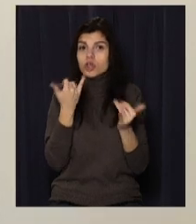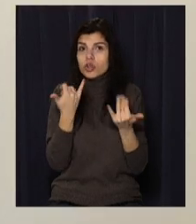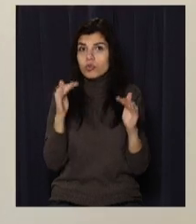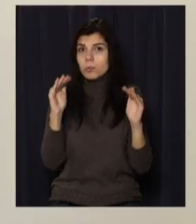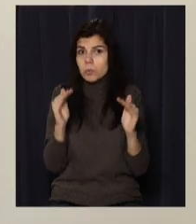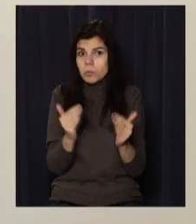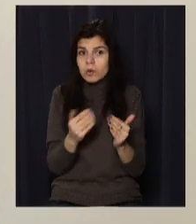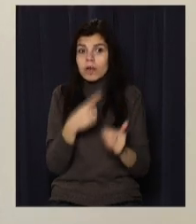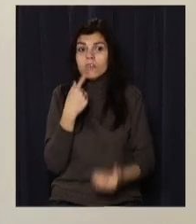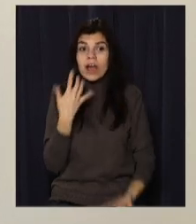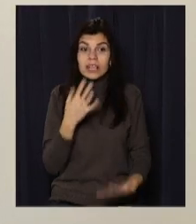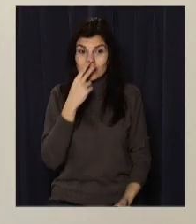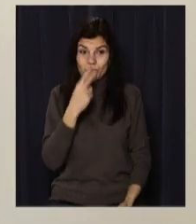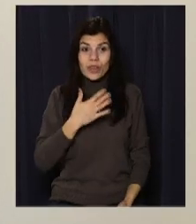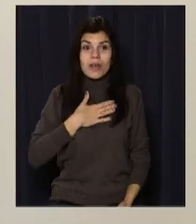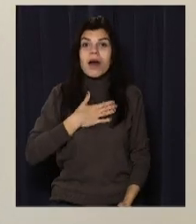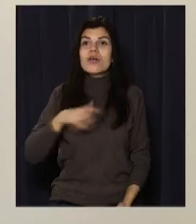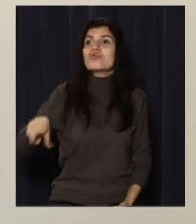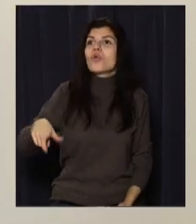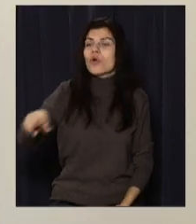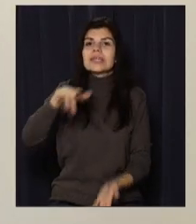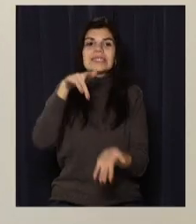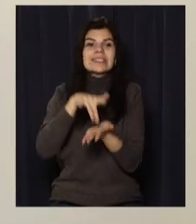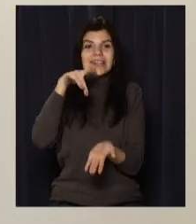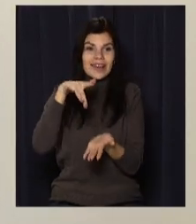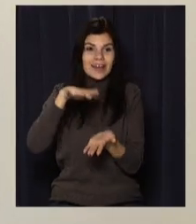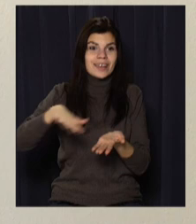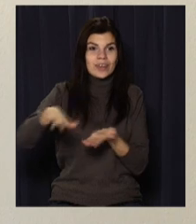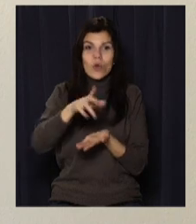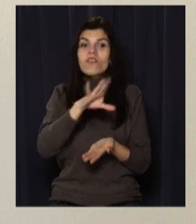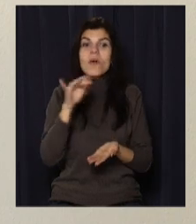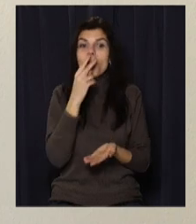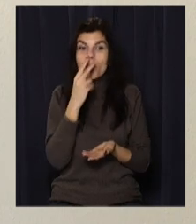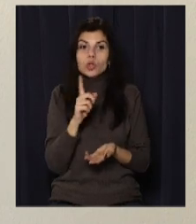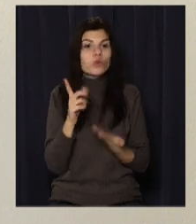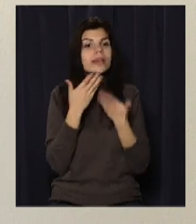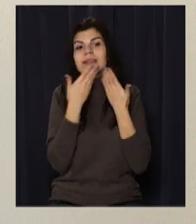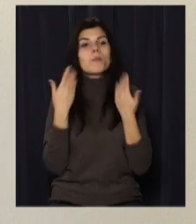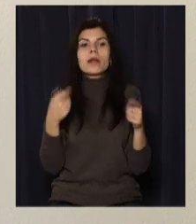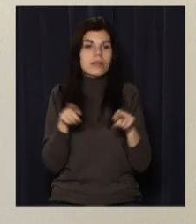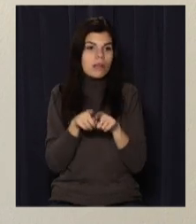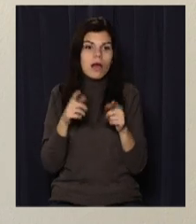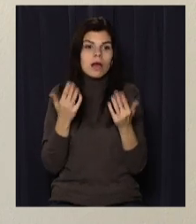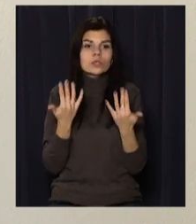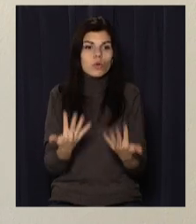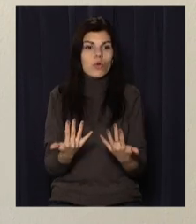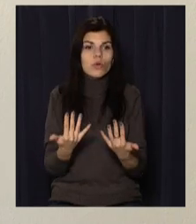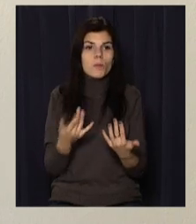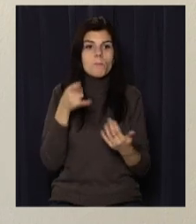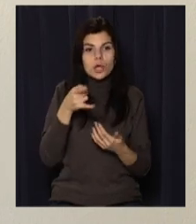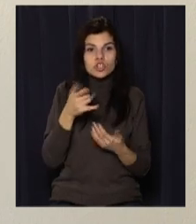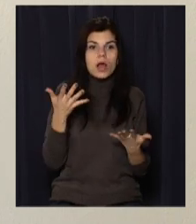ви подивитеся просто на наші дороги, хоча б у центральній частині міста, ви вже побачите, що немає такої кількості автівок,